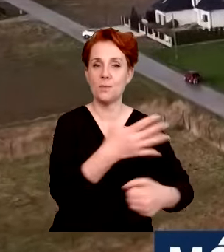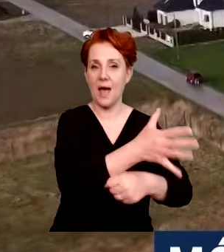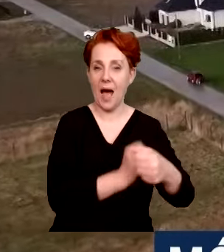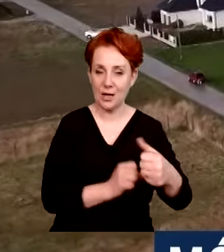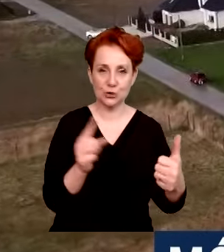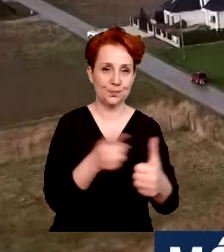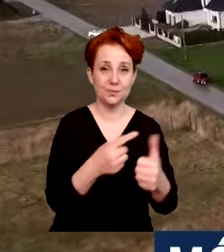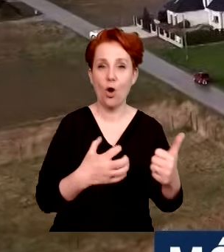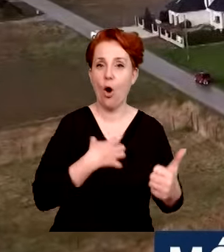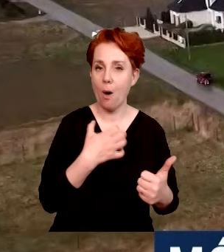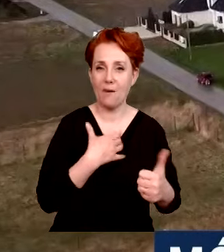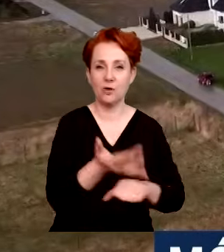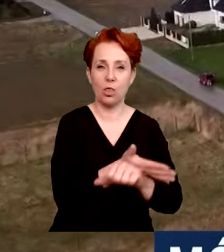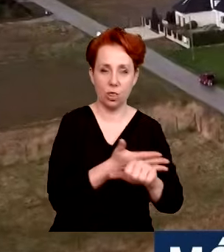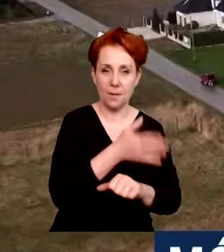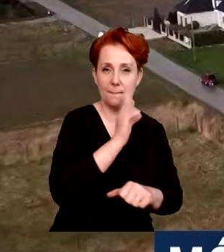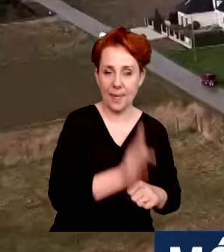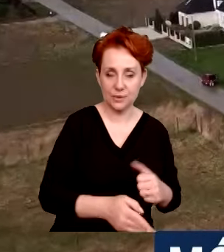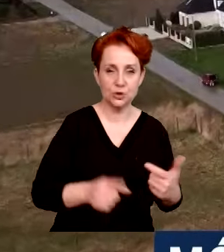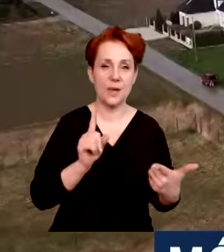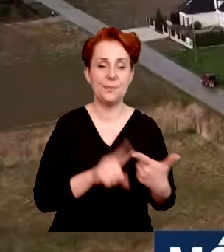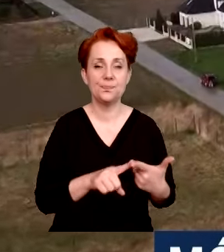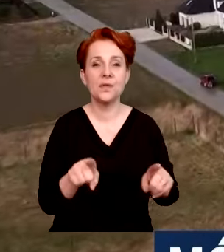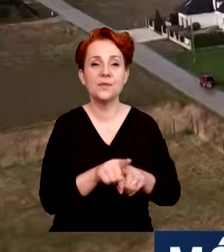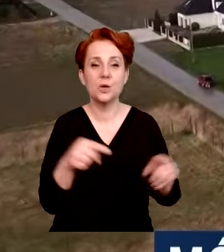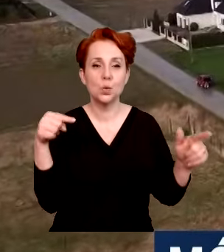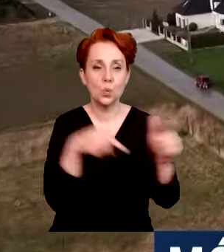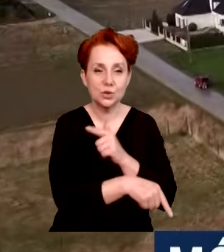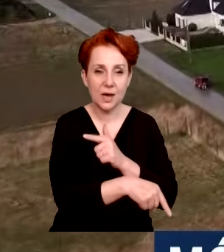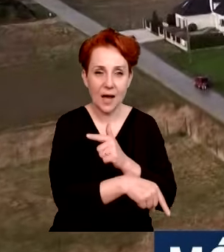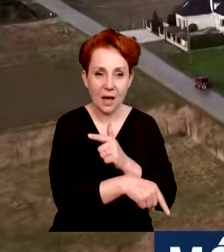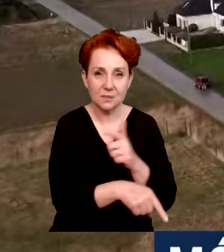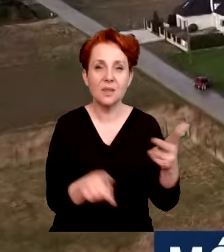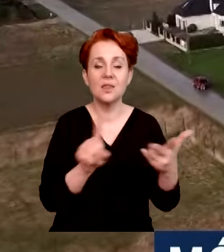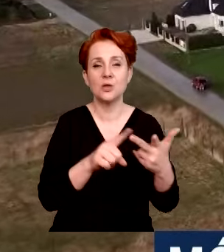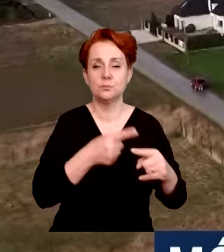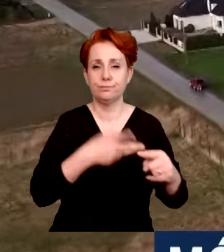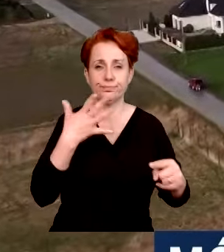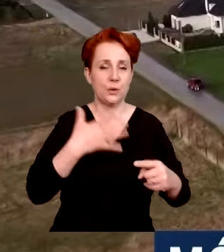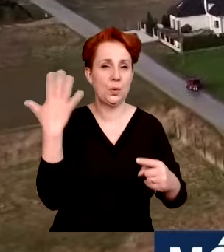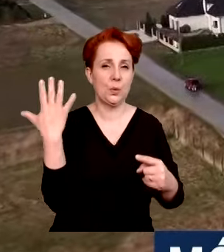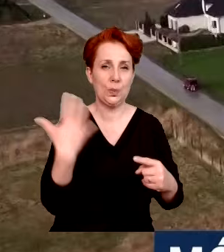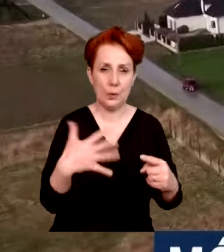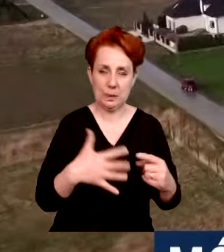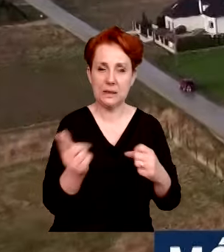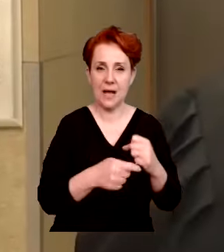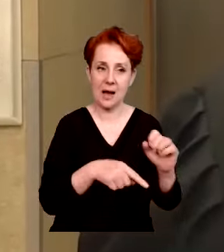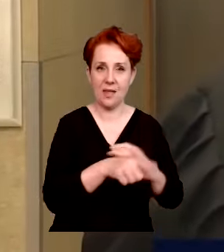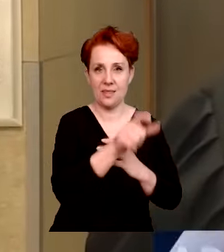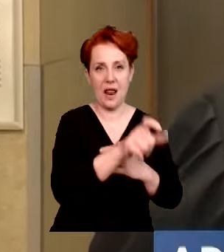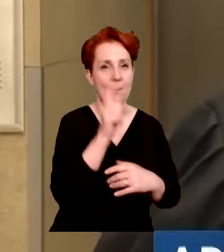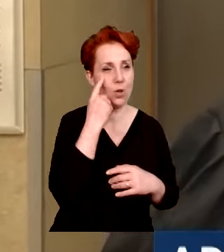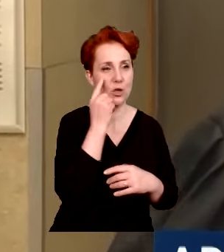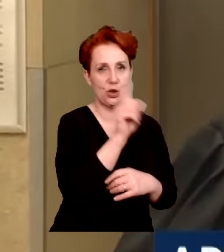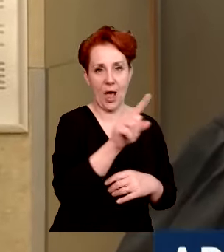obawa matactwa procesowego, obawa ucieczki i surowa kara, jaka ma grozić podejrzanym.